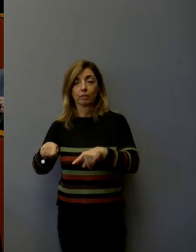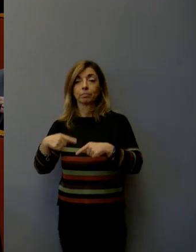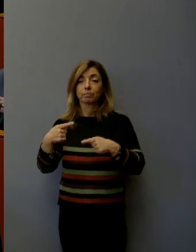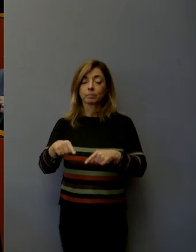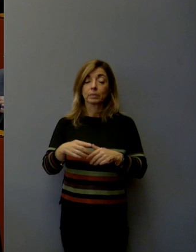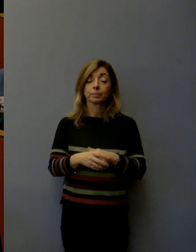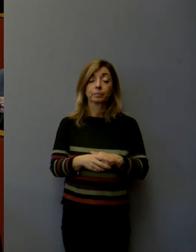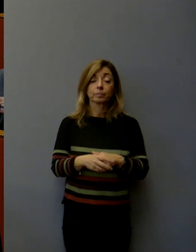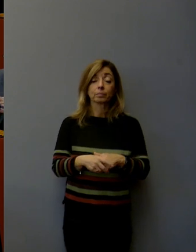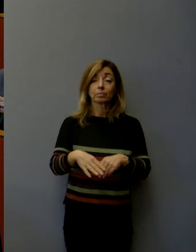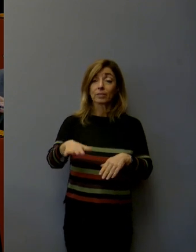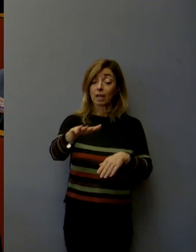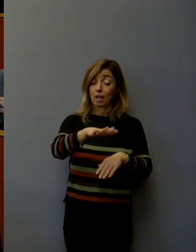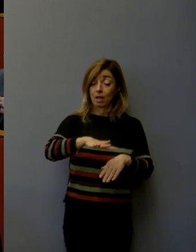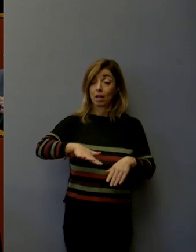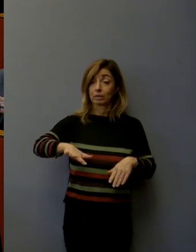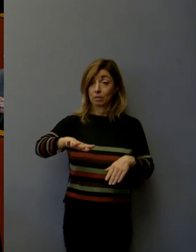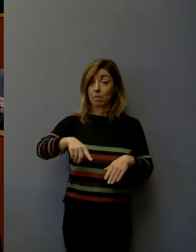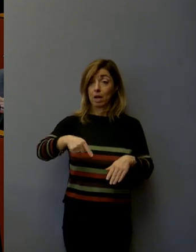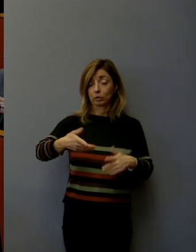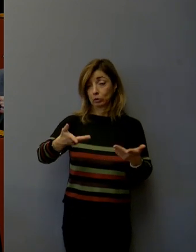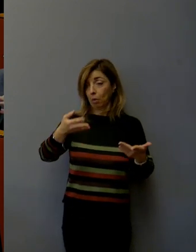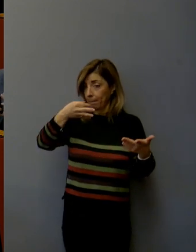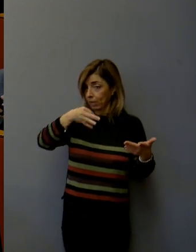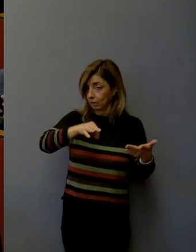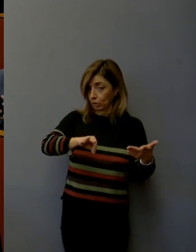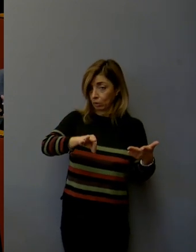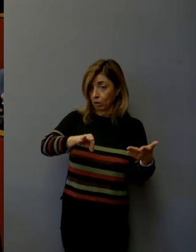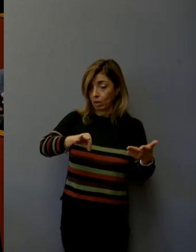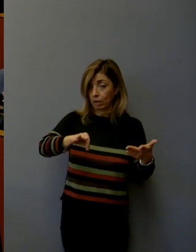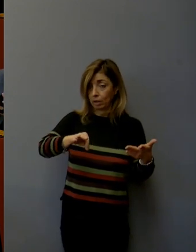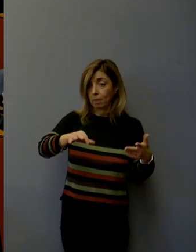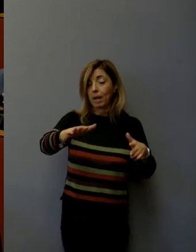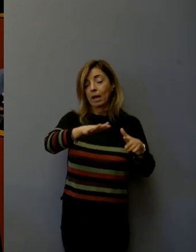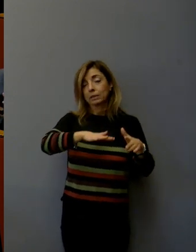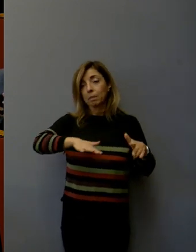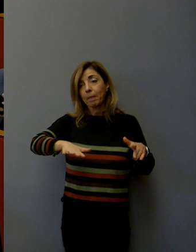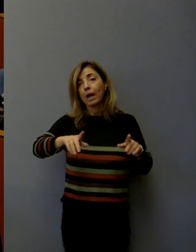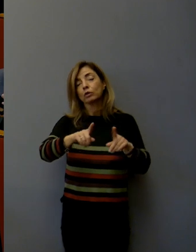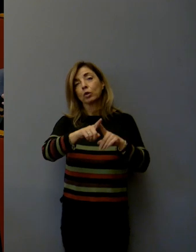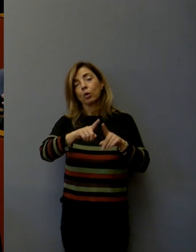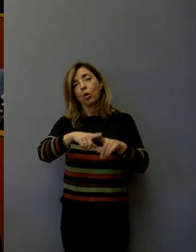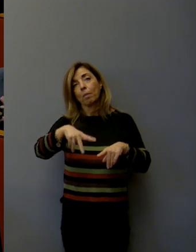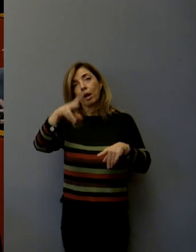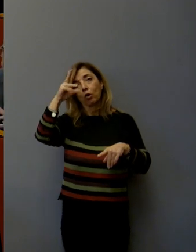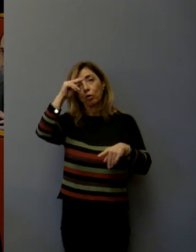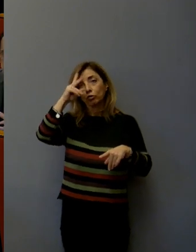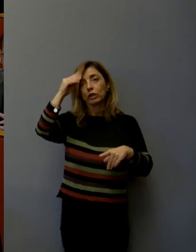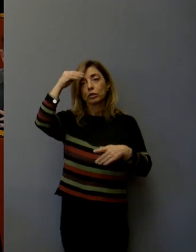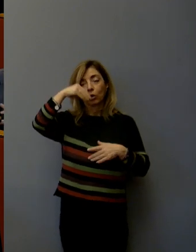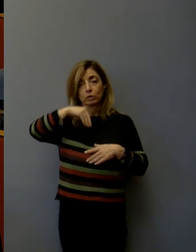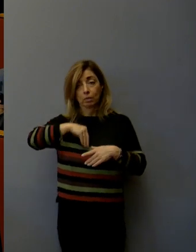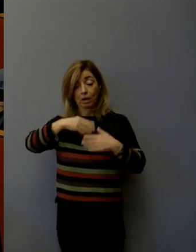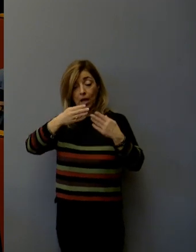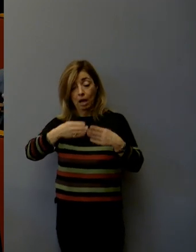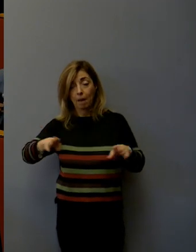spazio questo spazio in particolare ma anche spazio inteso come conoscenza consapevolezza ai giovanissimi e